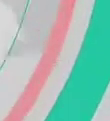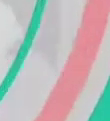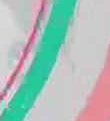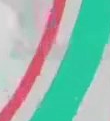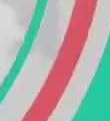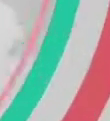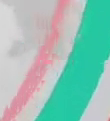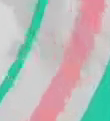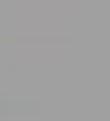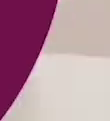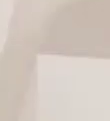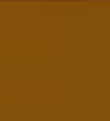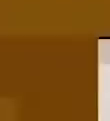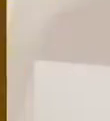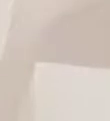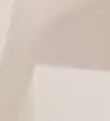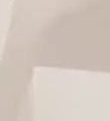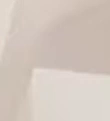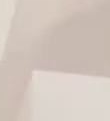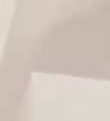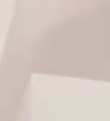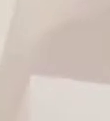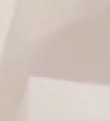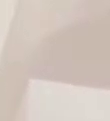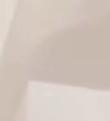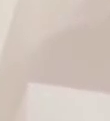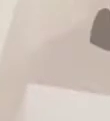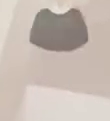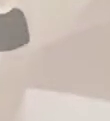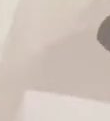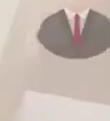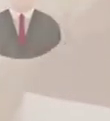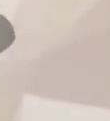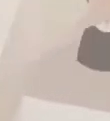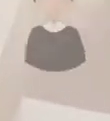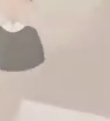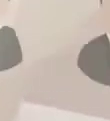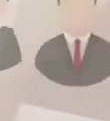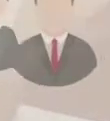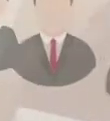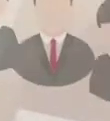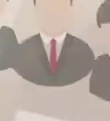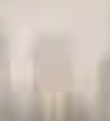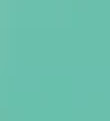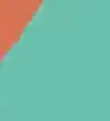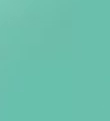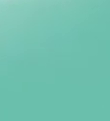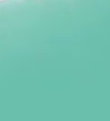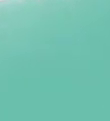April 2019, rakyat Indonesia memilih Presiden dan Wakil Presiden serta anggota DPR, DPD, dan